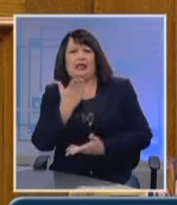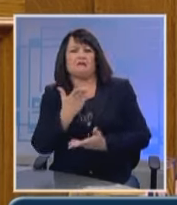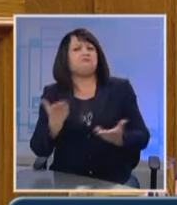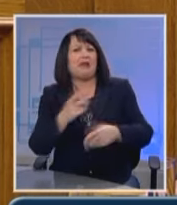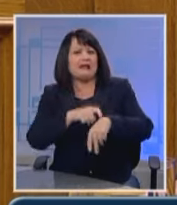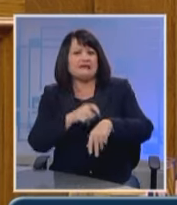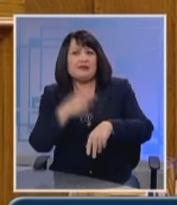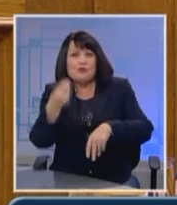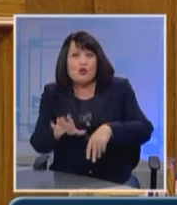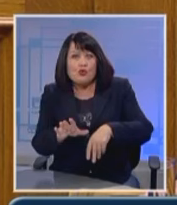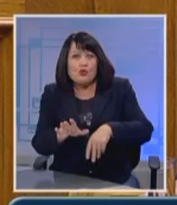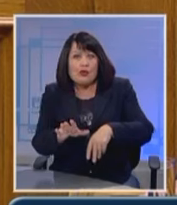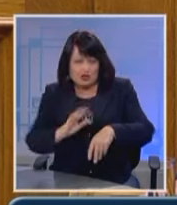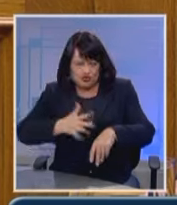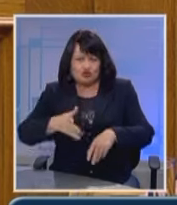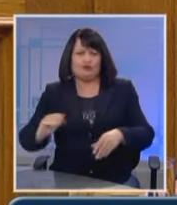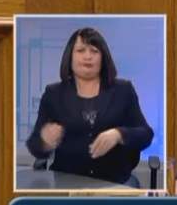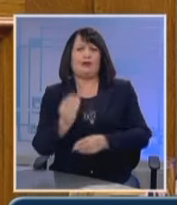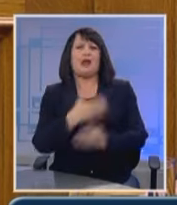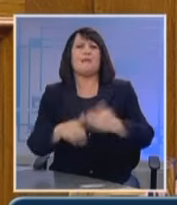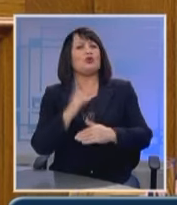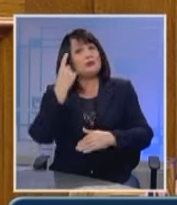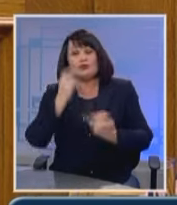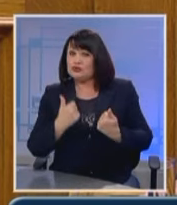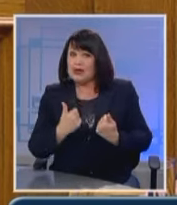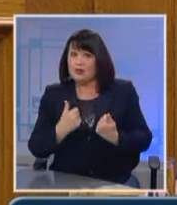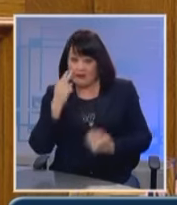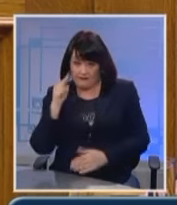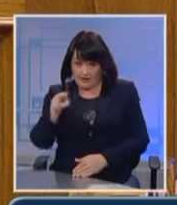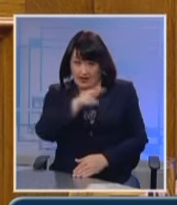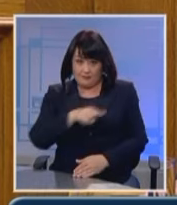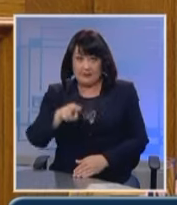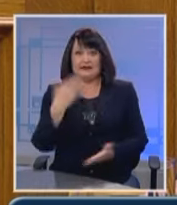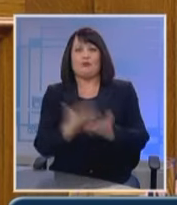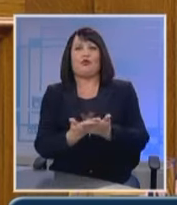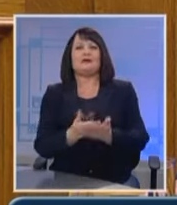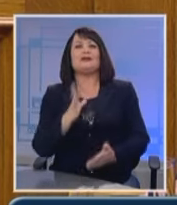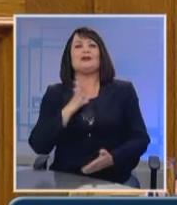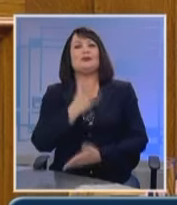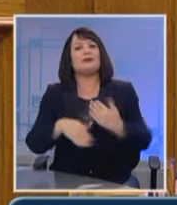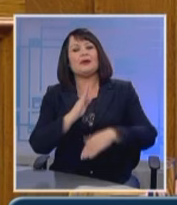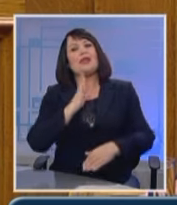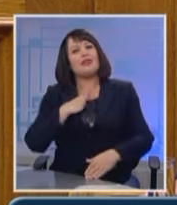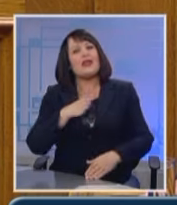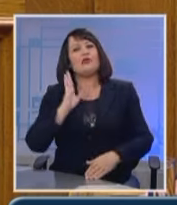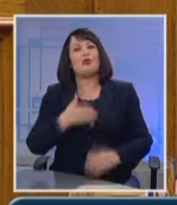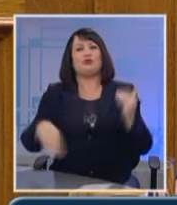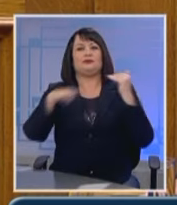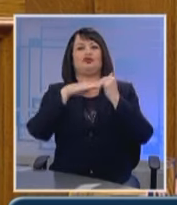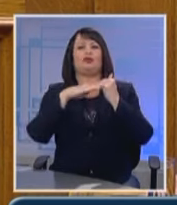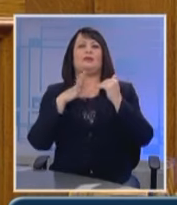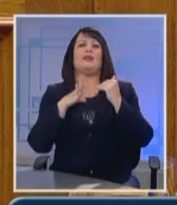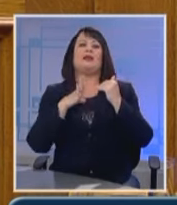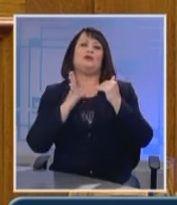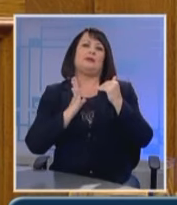είναι εδώ μπροστά σας είναι η απόδειξη ότι τα άτομα με αναπηρία θέλουν και μπορούν να είναι ισότιμα μέλη της